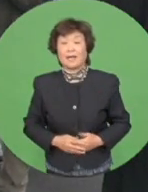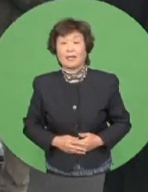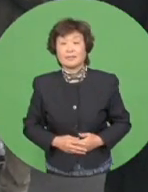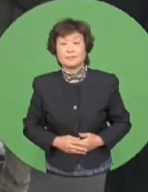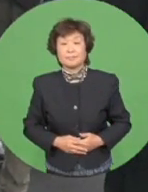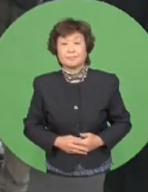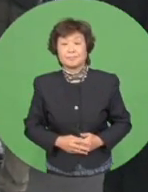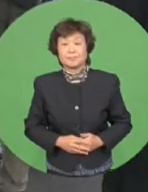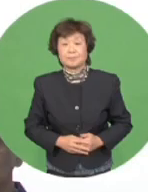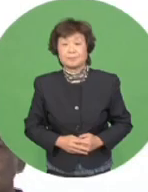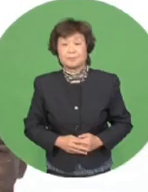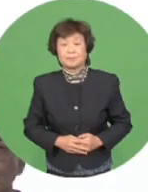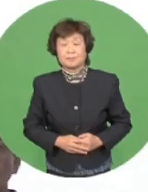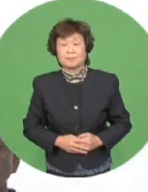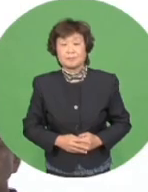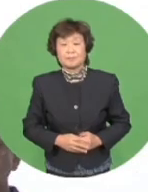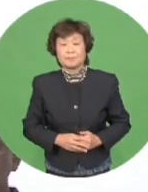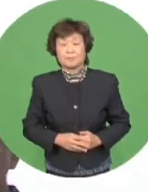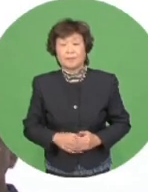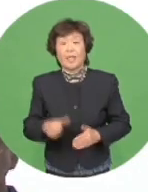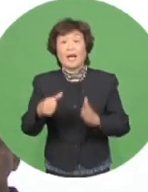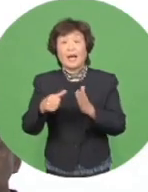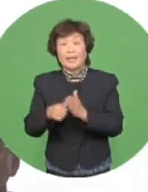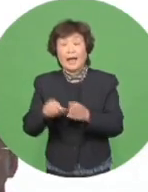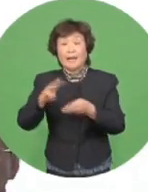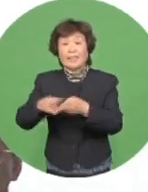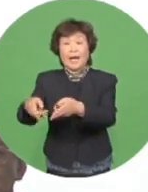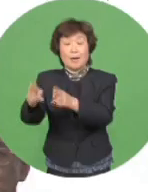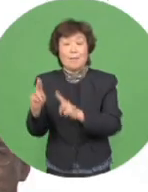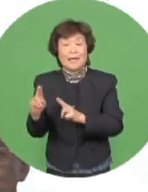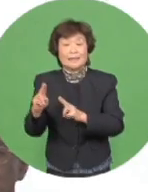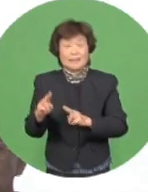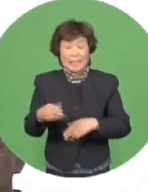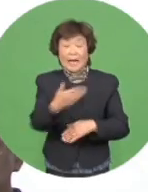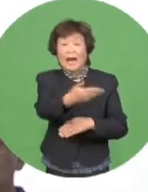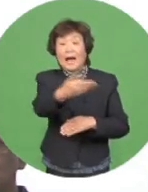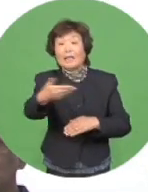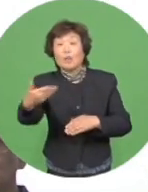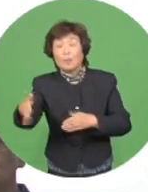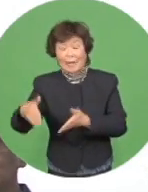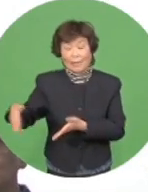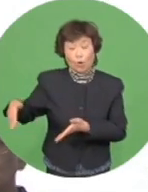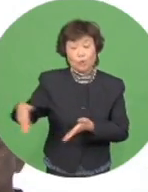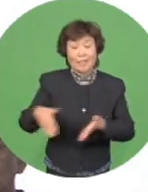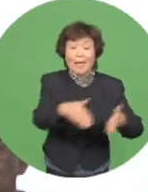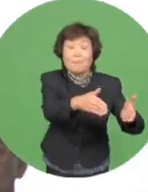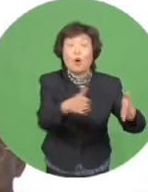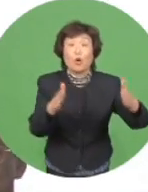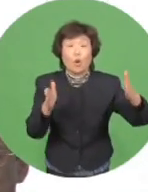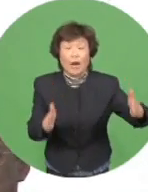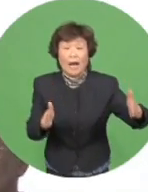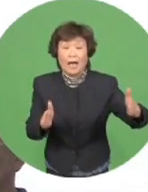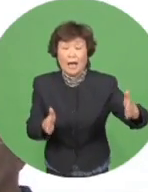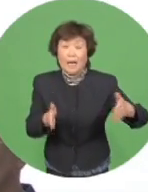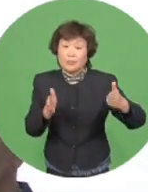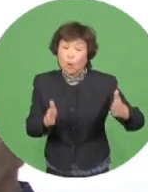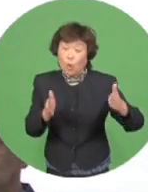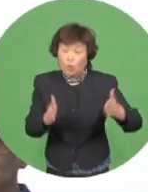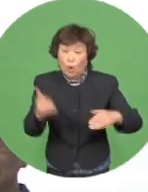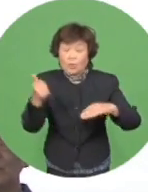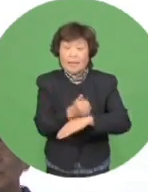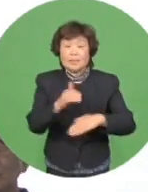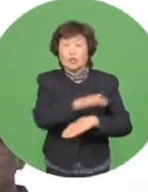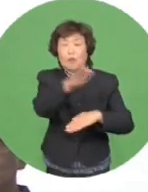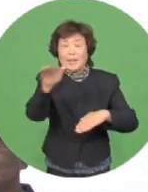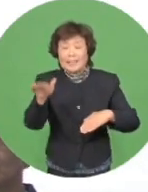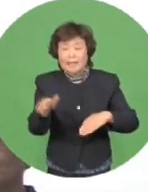。 灘橋から阿久井川の堤防までの間、ちょうどランナーの皆さん方が一